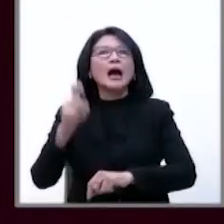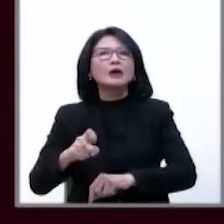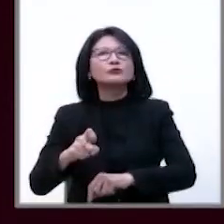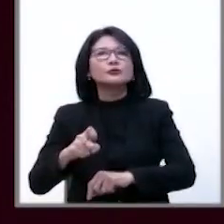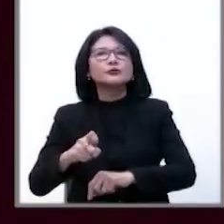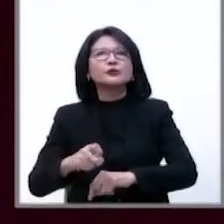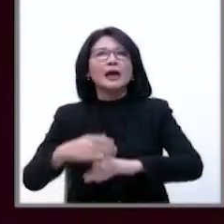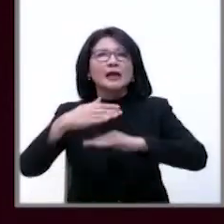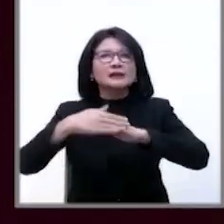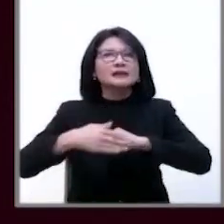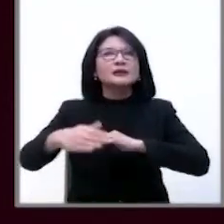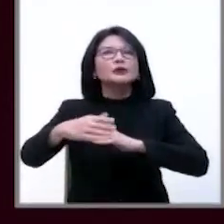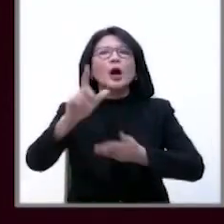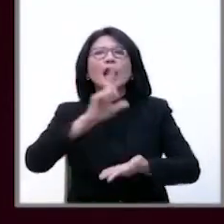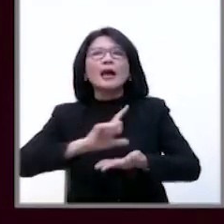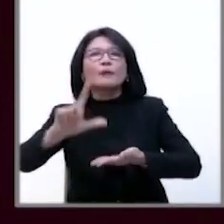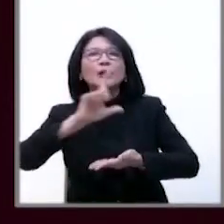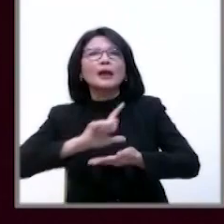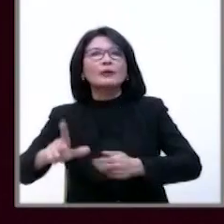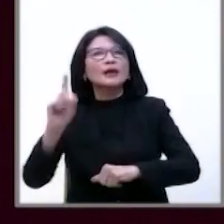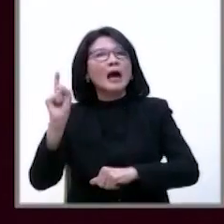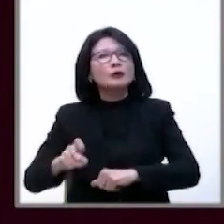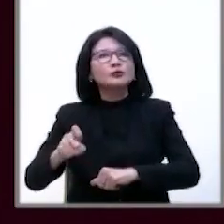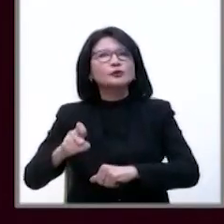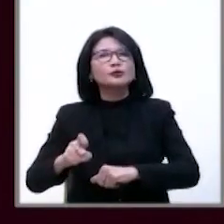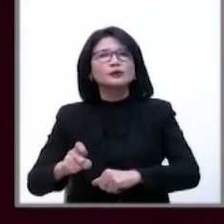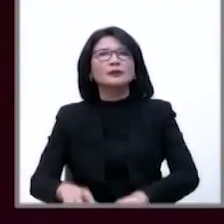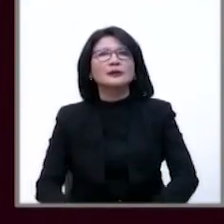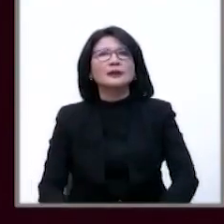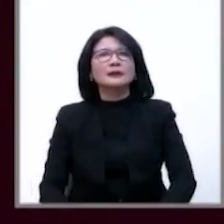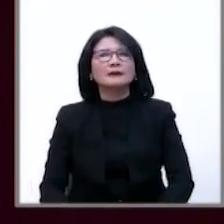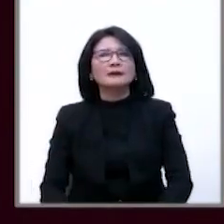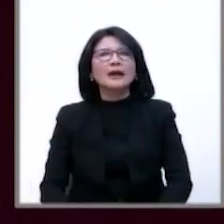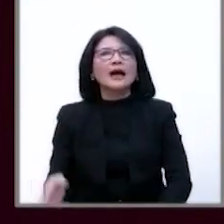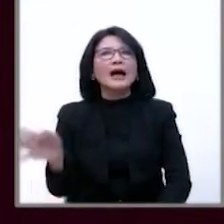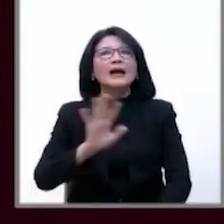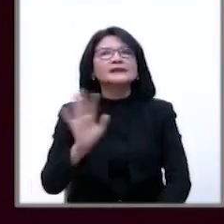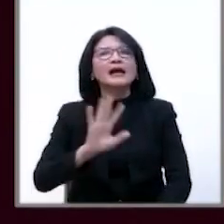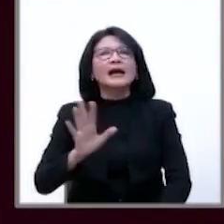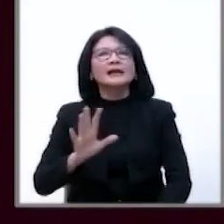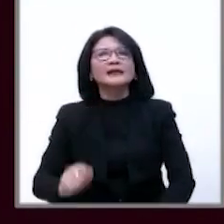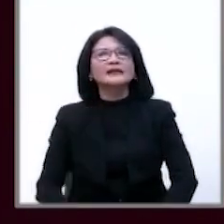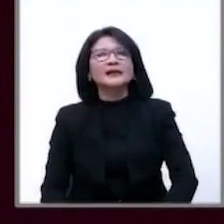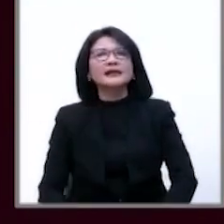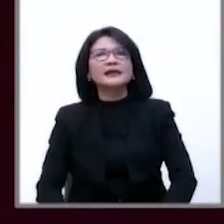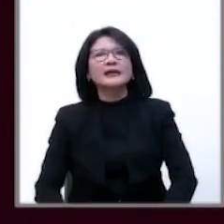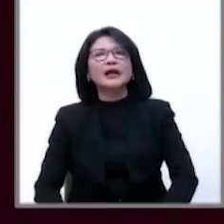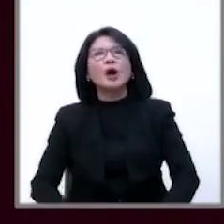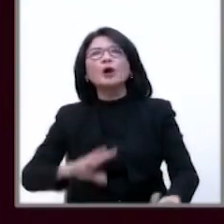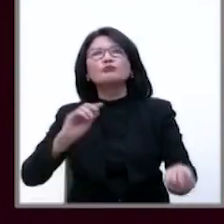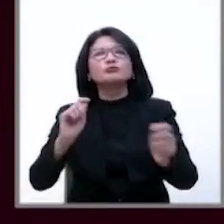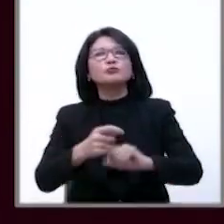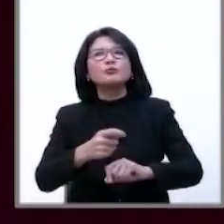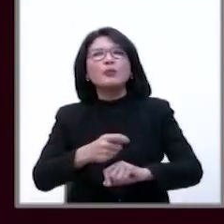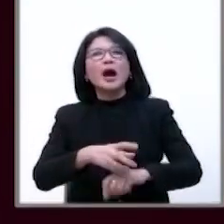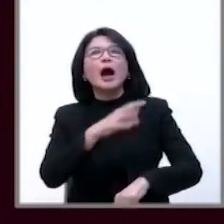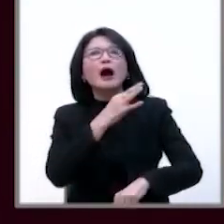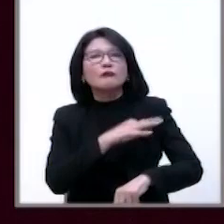sustenability report wajib juga dan jangan sampai ada alih fungsi lahan yang sekiranya